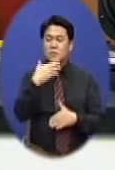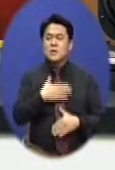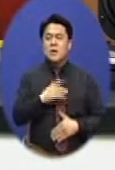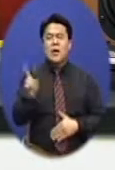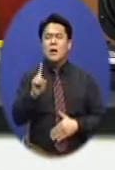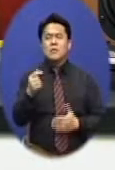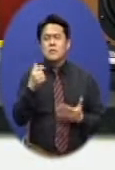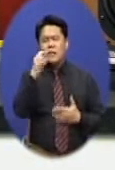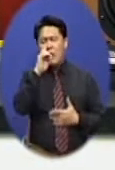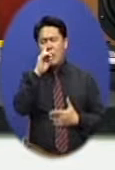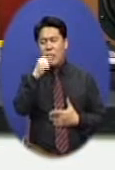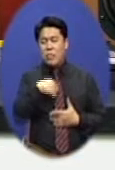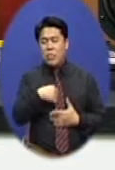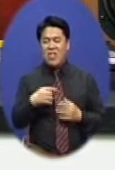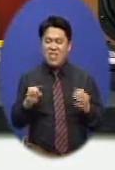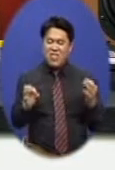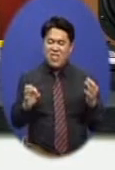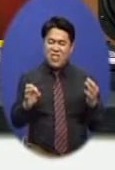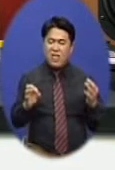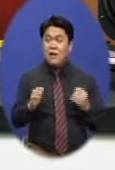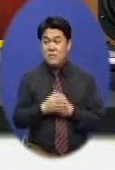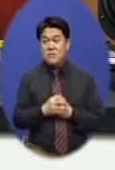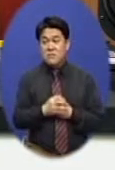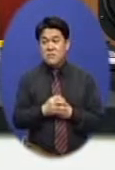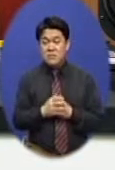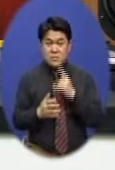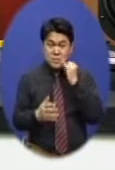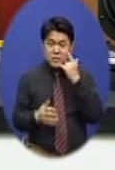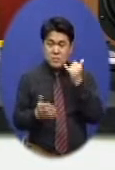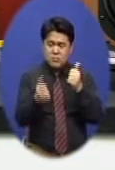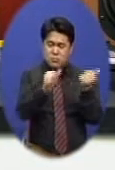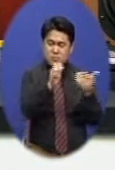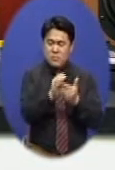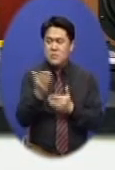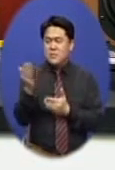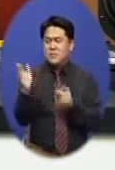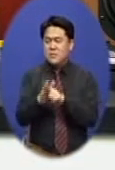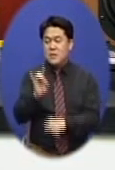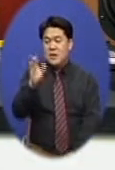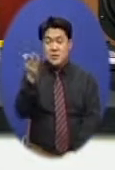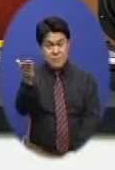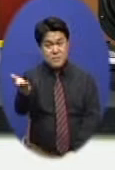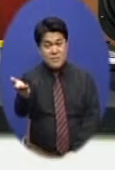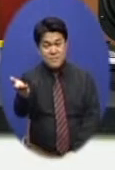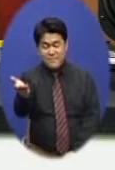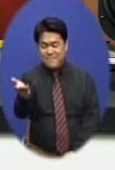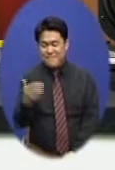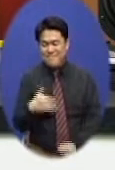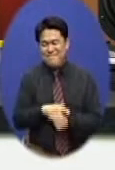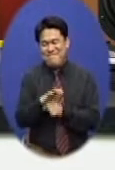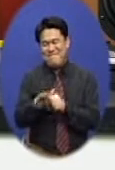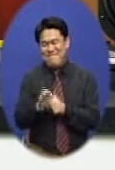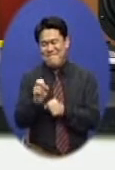나는 아무것도 못하고 이 세상에 엄마 아버지도 일찍 돌아가시고 자기 밖에 없으니까 아무튼 사랑해